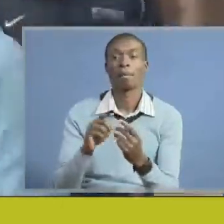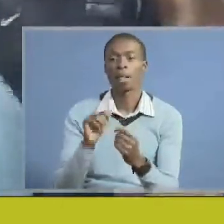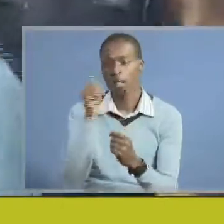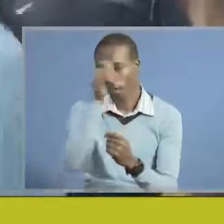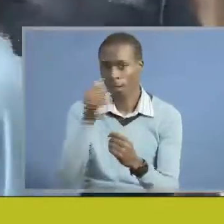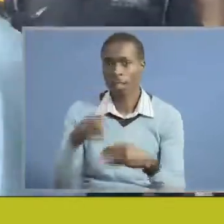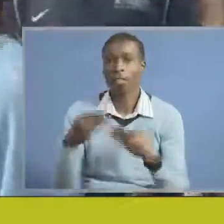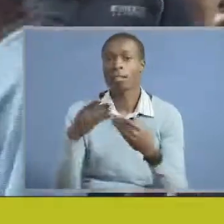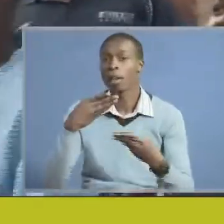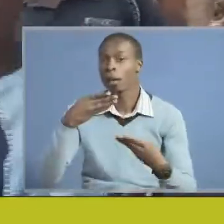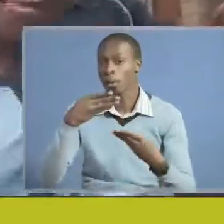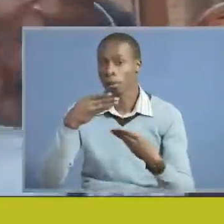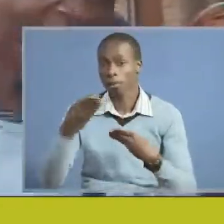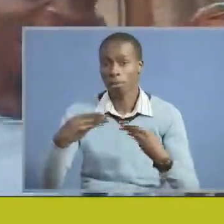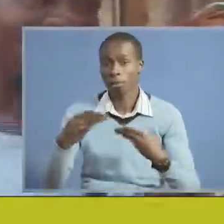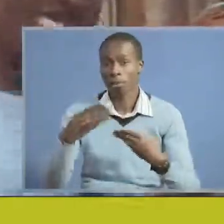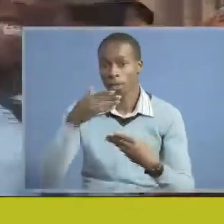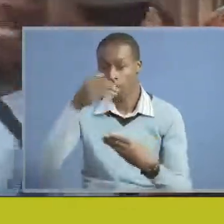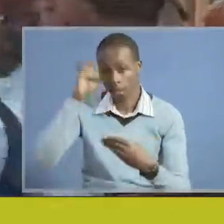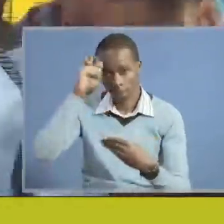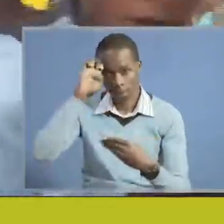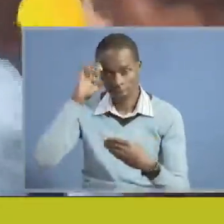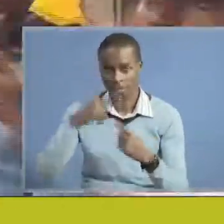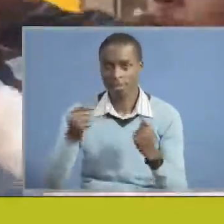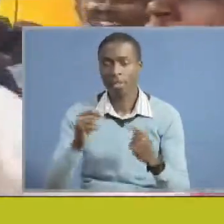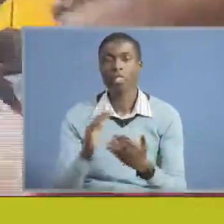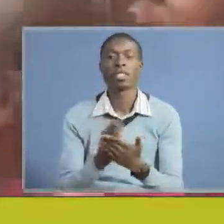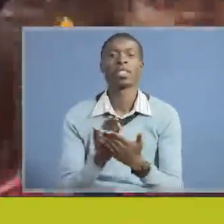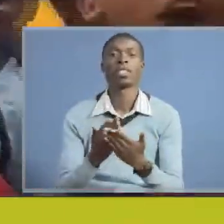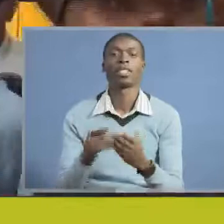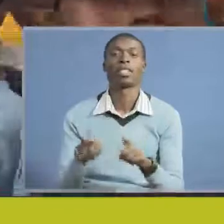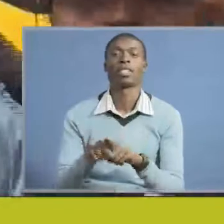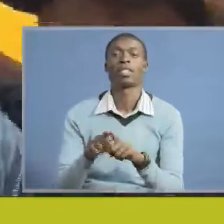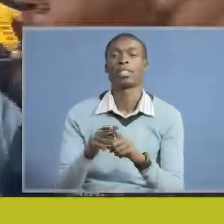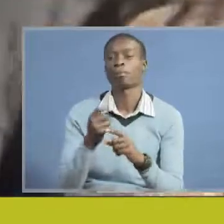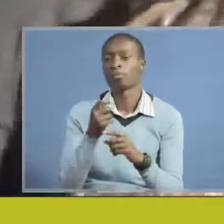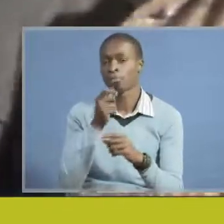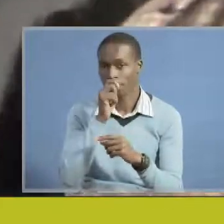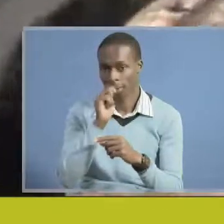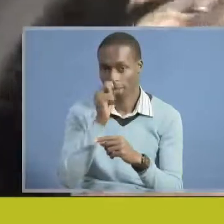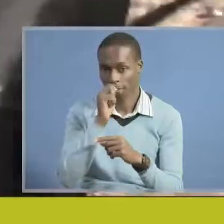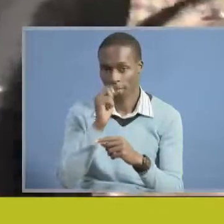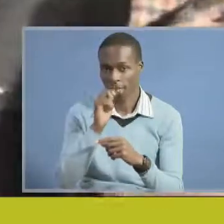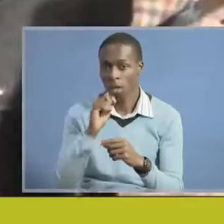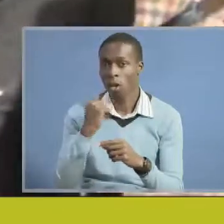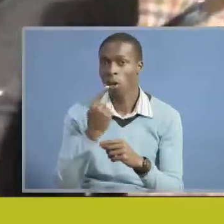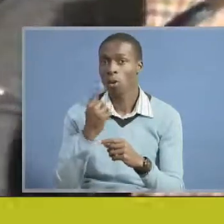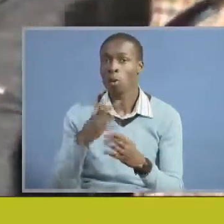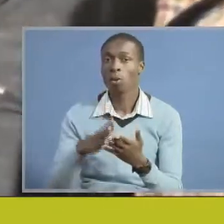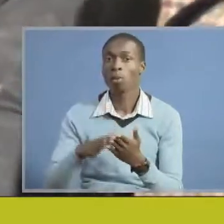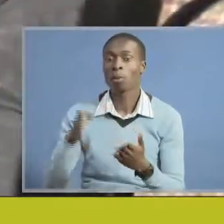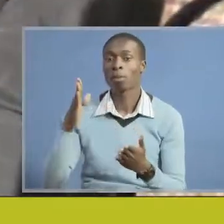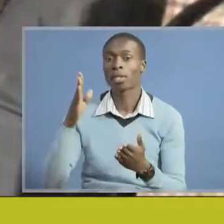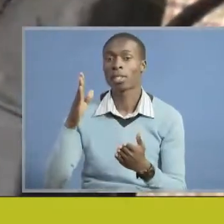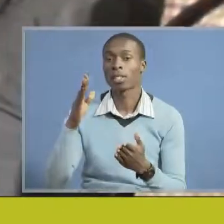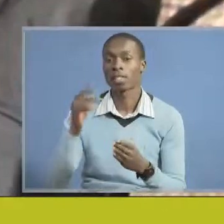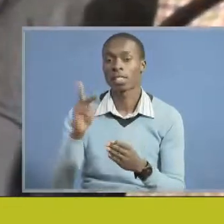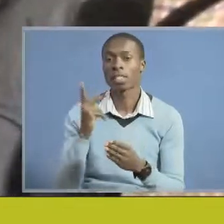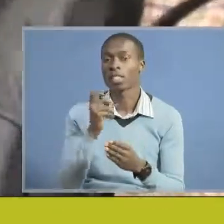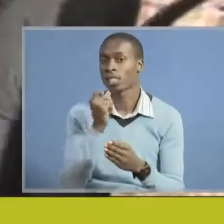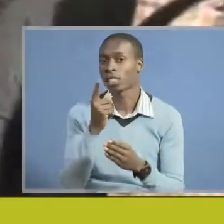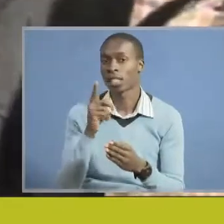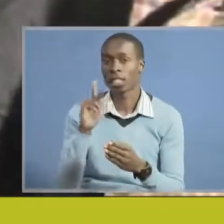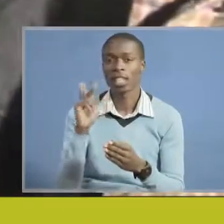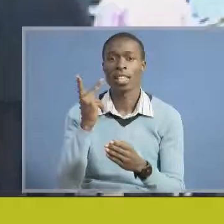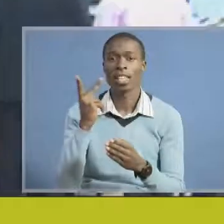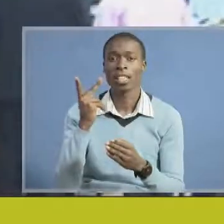elimu bora, japo wapo wanaopinga hilo, wakiwamo baadhi wa Tanzania. Wanaosifia Kenya kielimu wanadai kuwa Wakenya